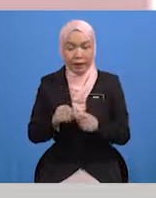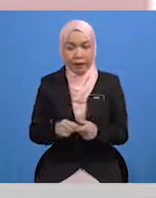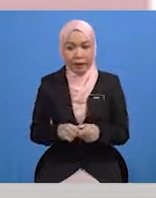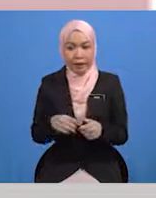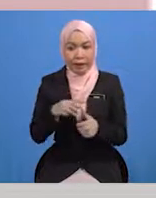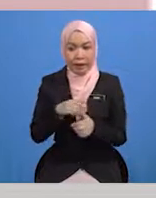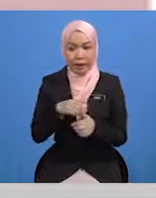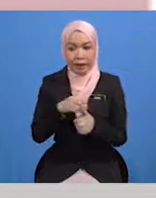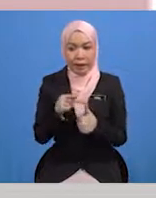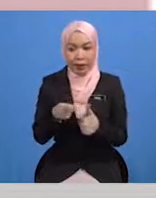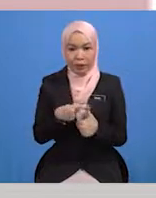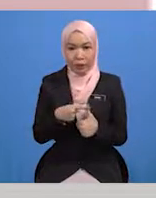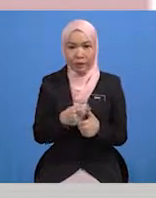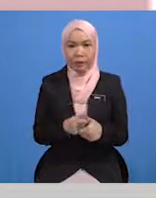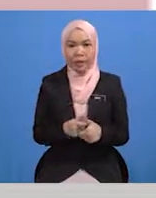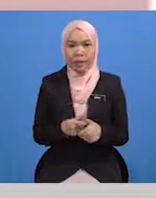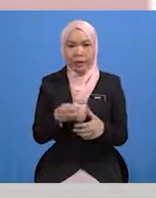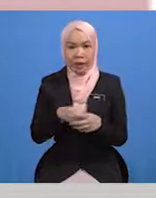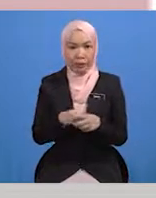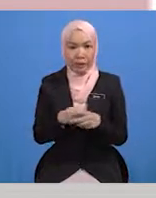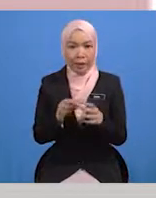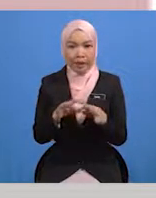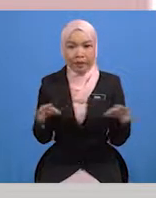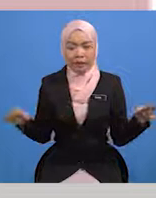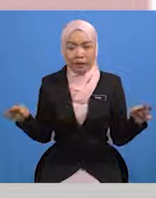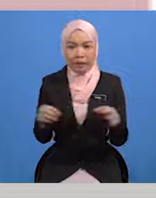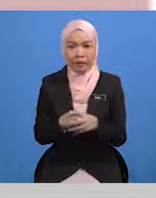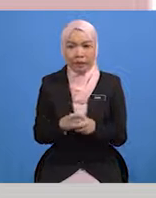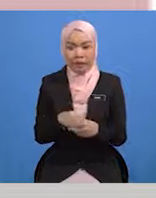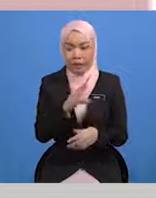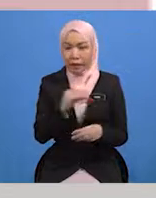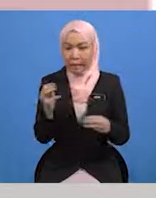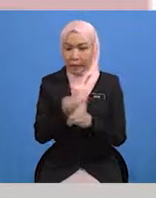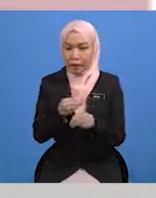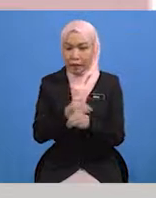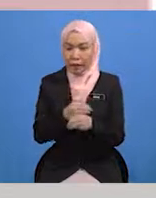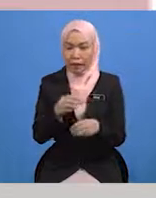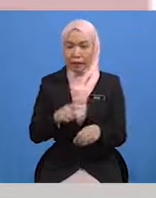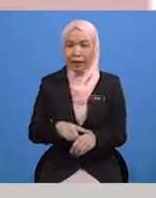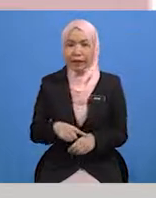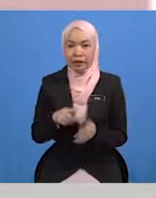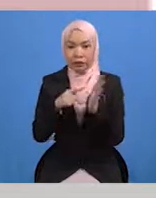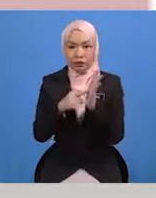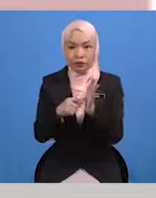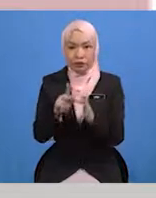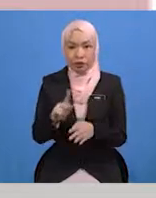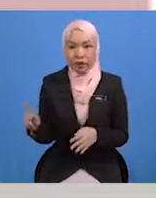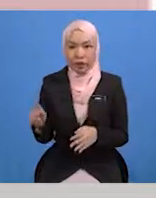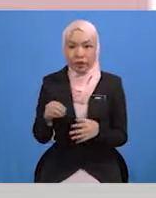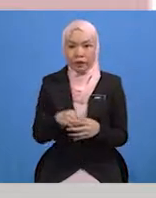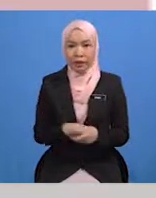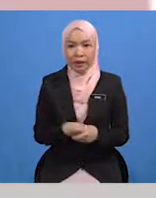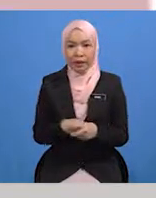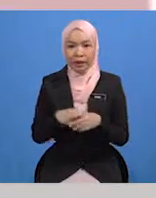plot dan konflik yang diwujudkan serta menguasai jalan cerita